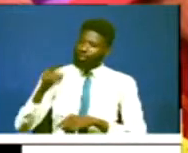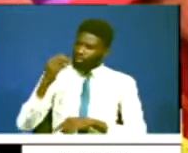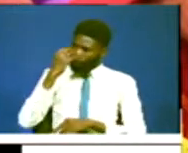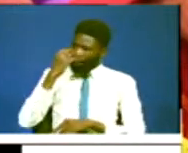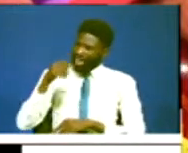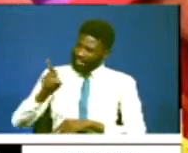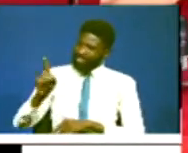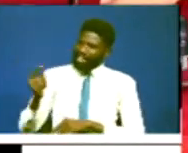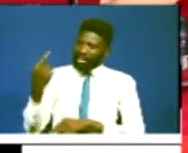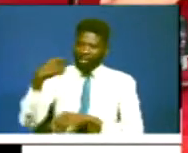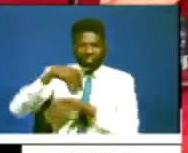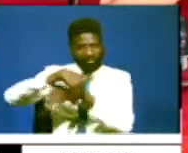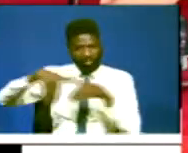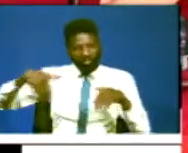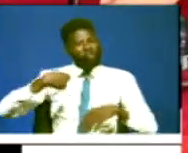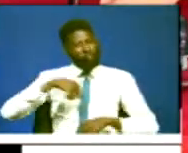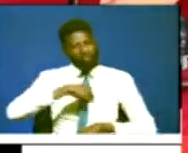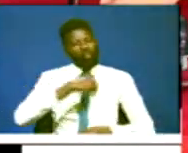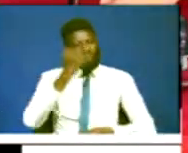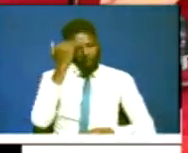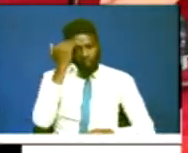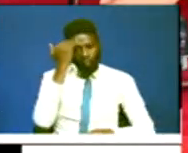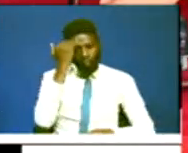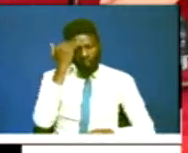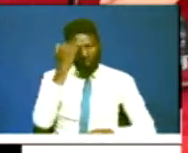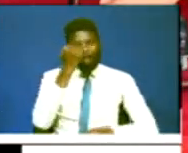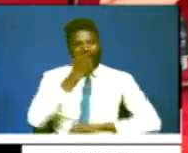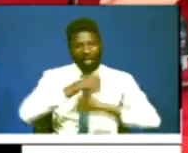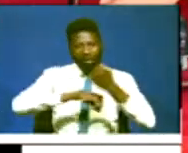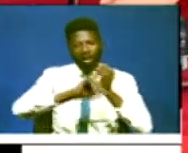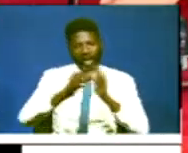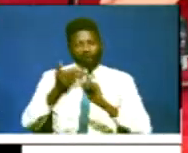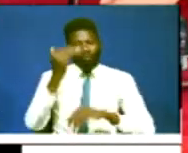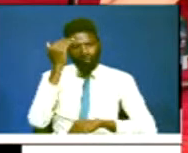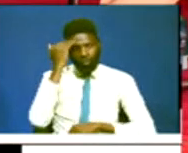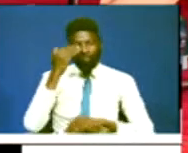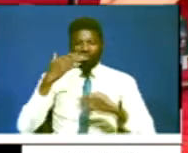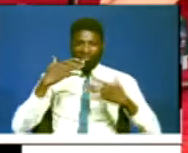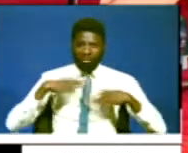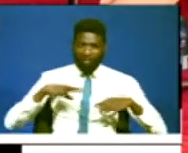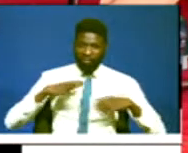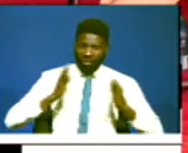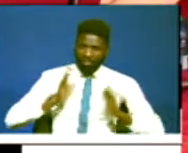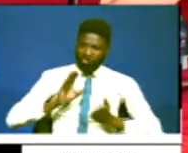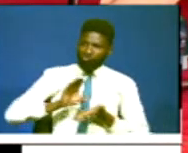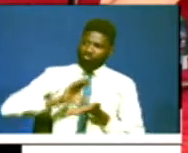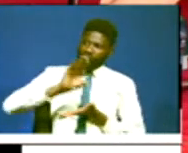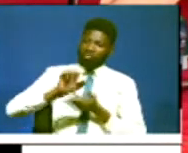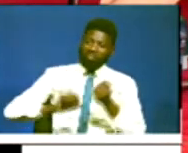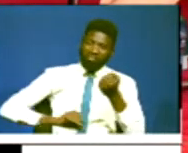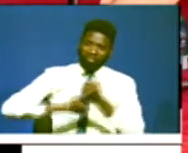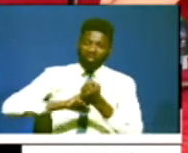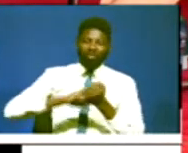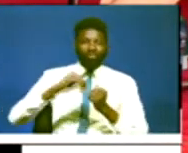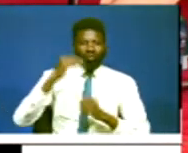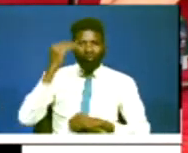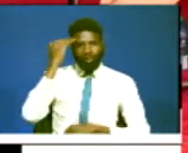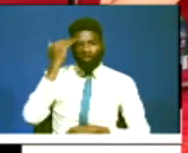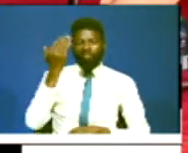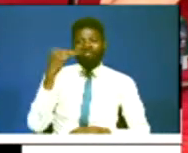Huyu mzee tunamjua. Na mwenye kutuma na kuwapatia pesa anajulikana. Hata hii mbunge alikuwa ya